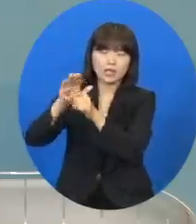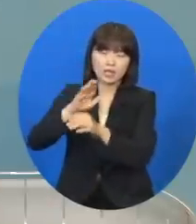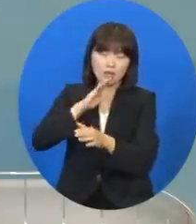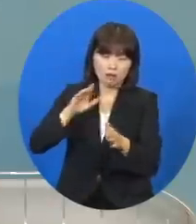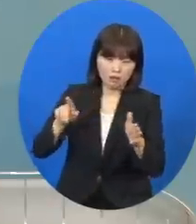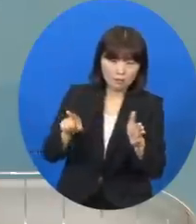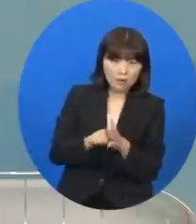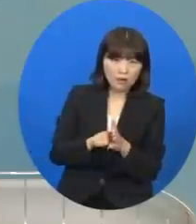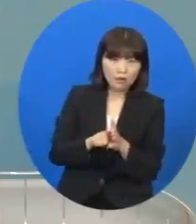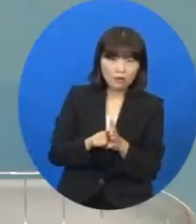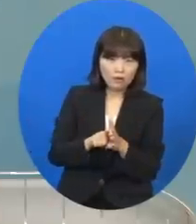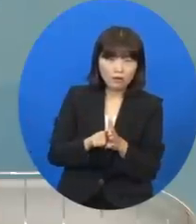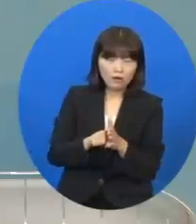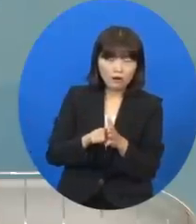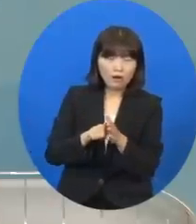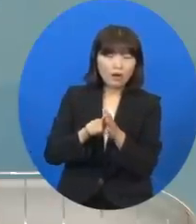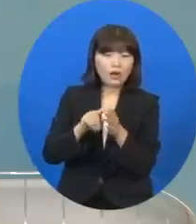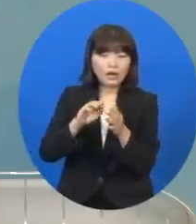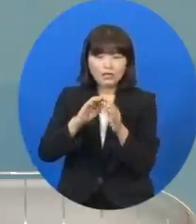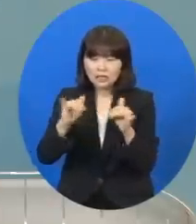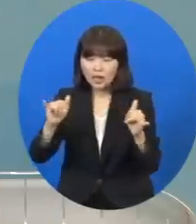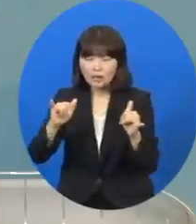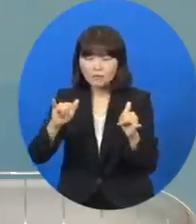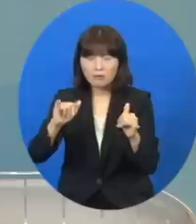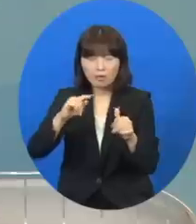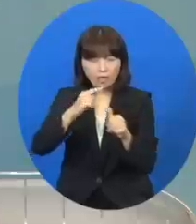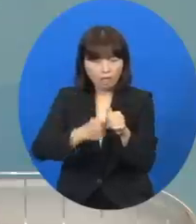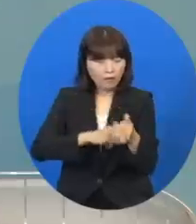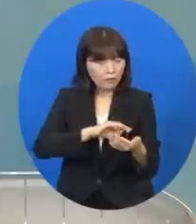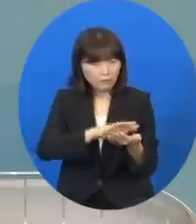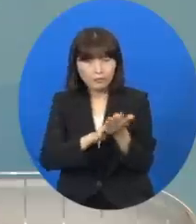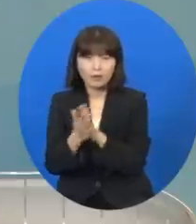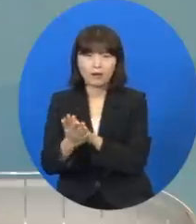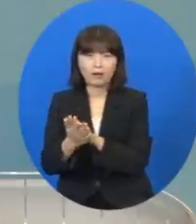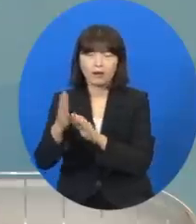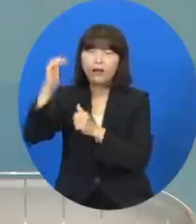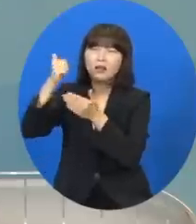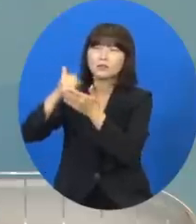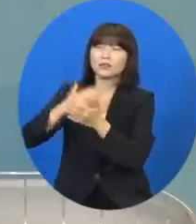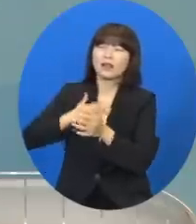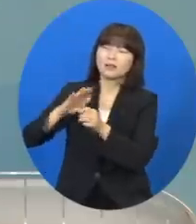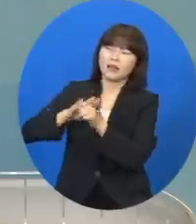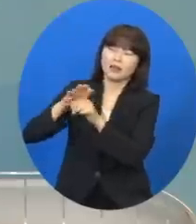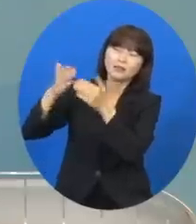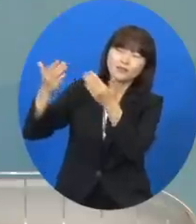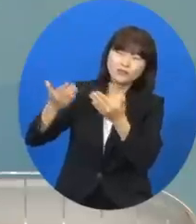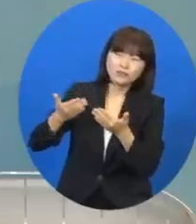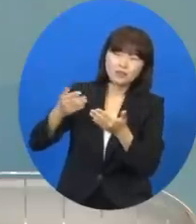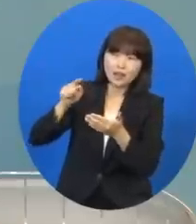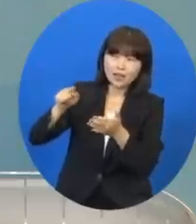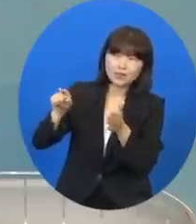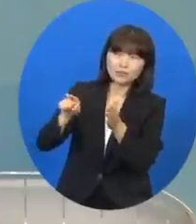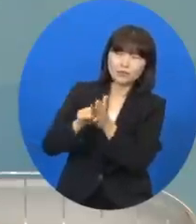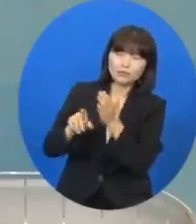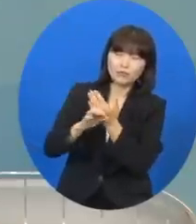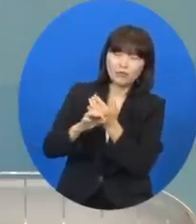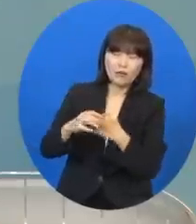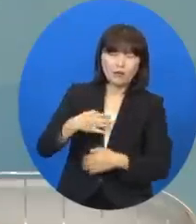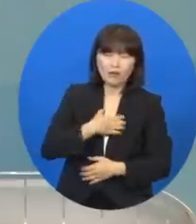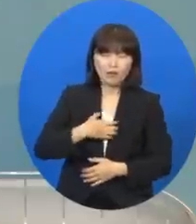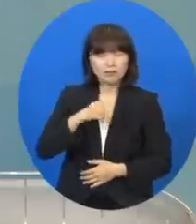믿으면 사람이 바뀌어요. 하나님이 사랑하시는구나. 여러분, 이게 믿어지면 뭐가